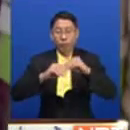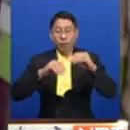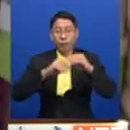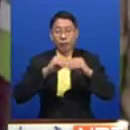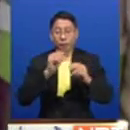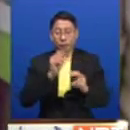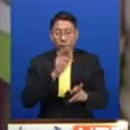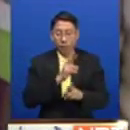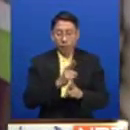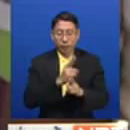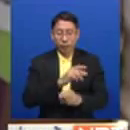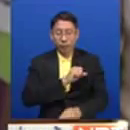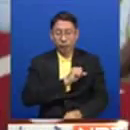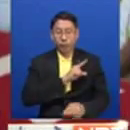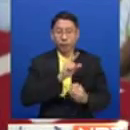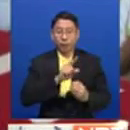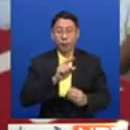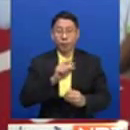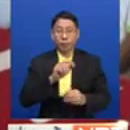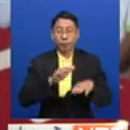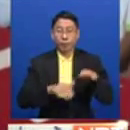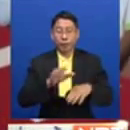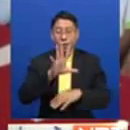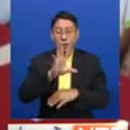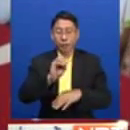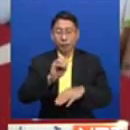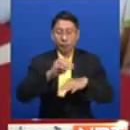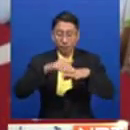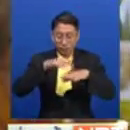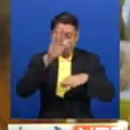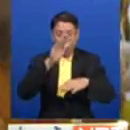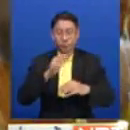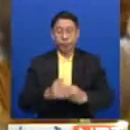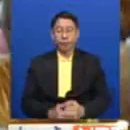ศีล5ให้ไม่น้อยกว่าร้อยละ50ค่ะ